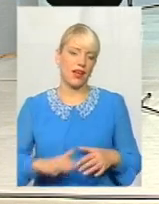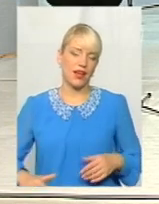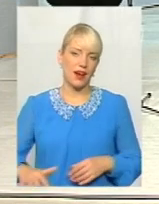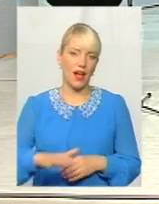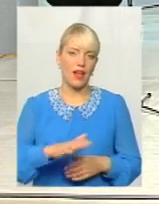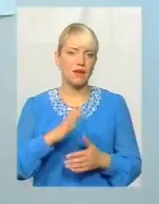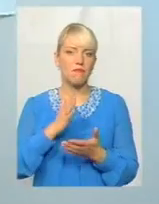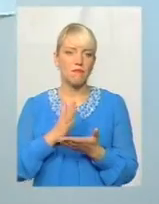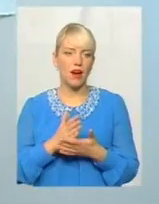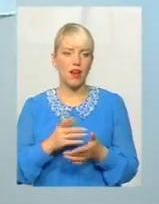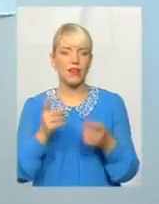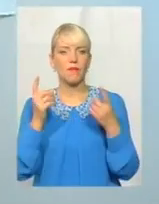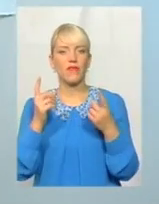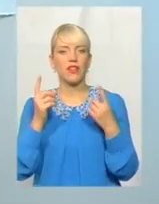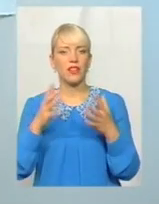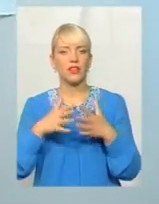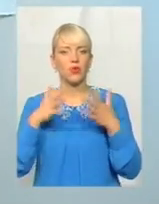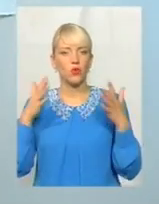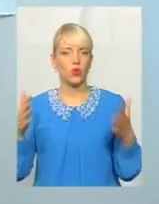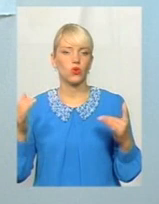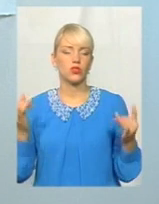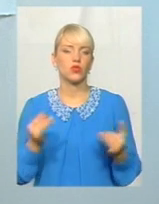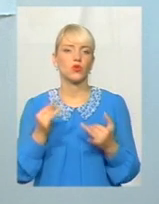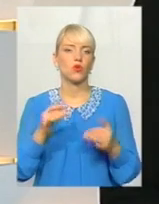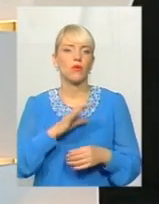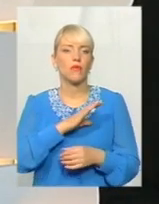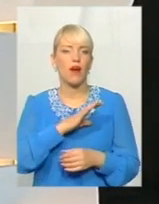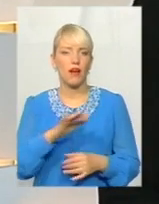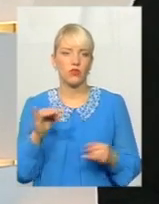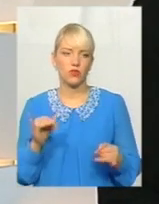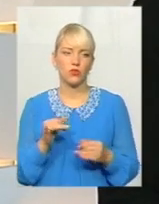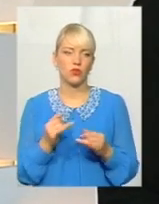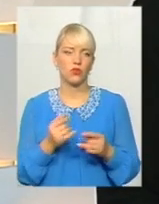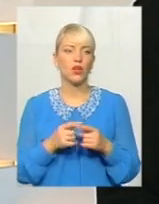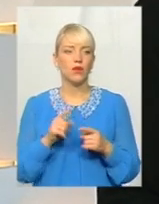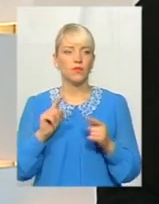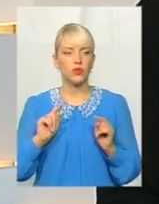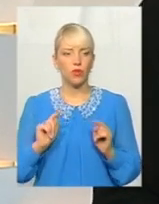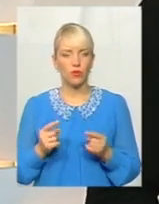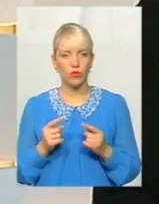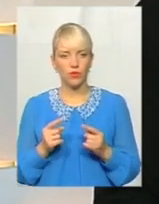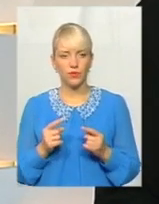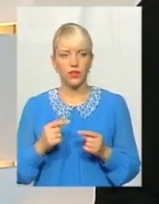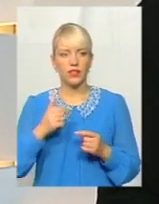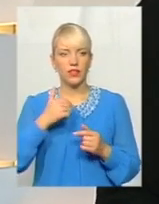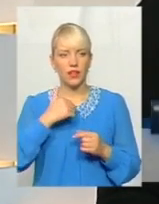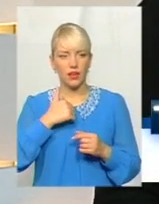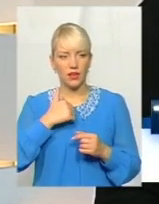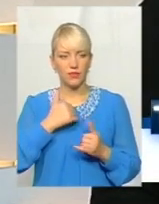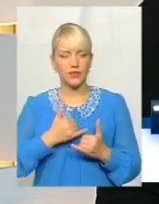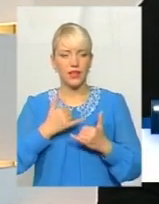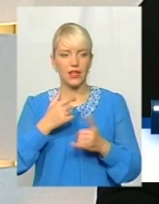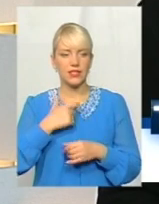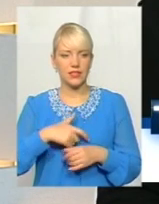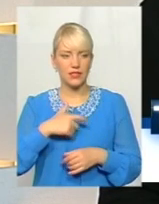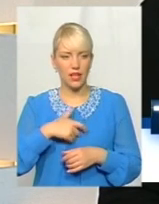історію, і ця історія досить таки багатогранна. Тому я для себе,